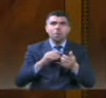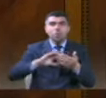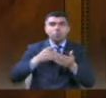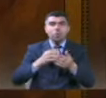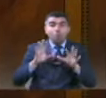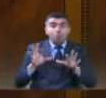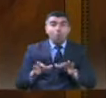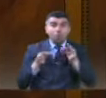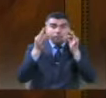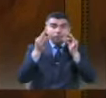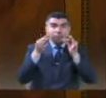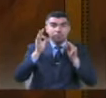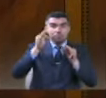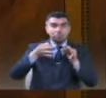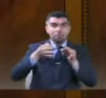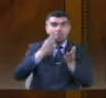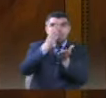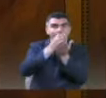حاجه معقوله.